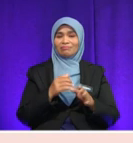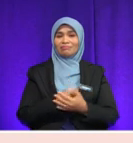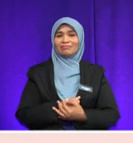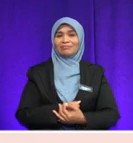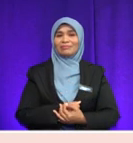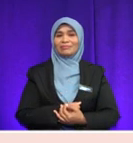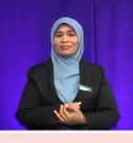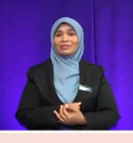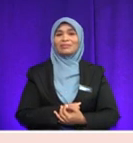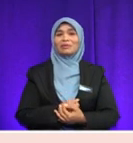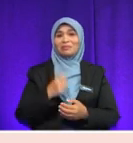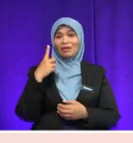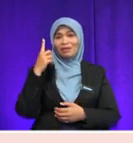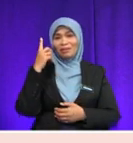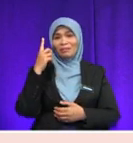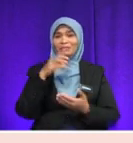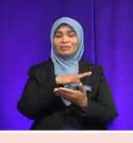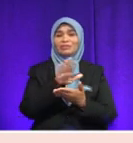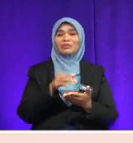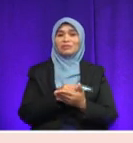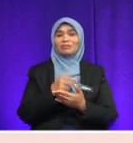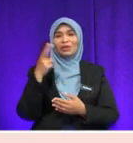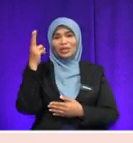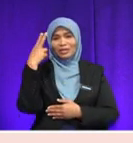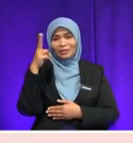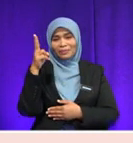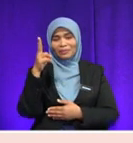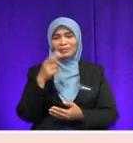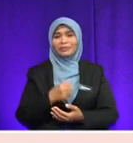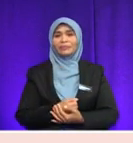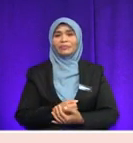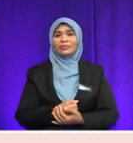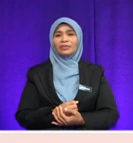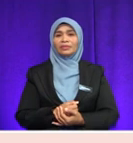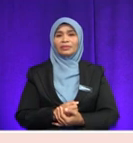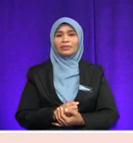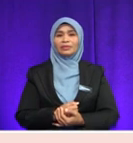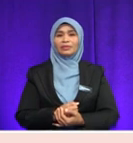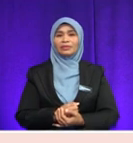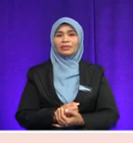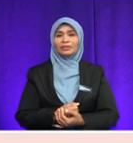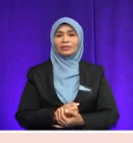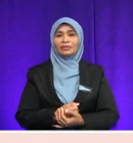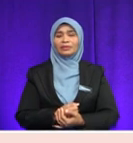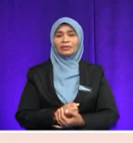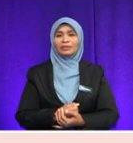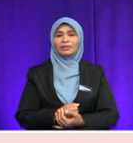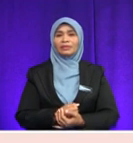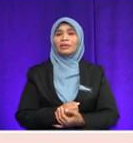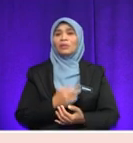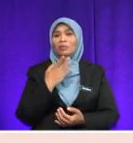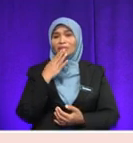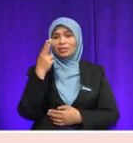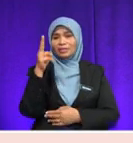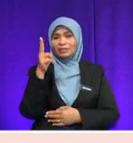paham oke bagus semuanya paham ya oke semuanya dengan traffi berwarna